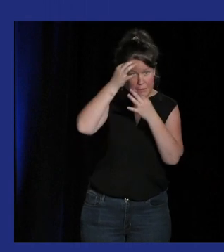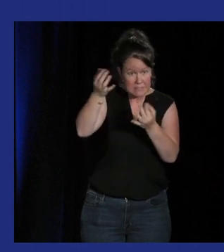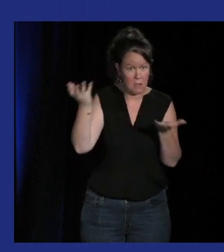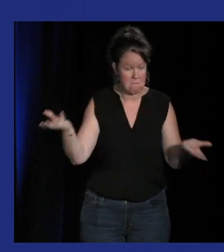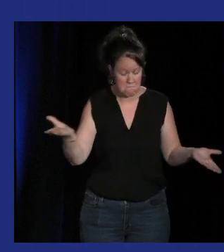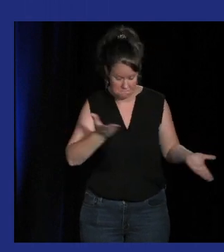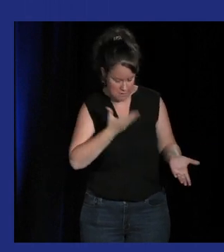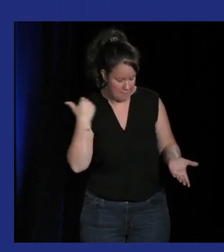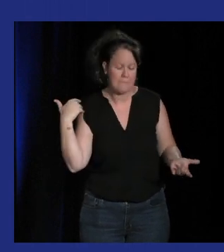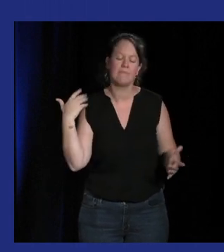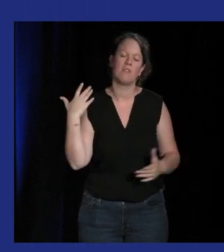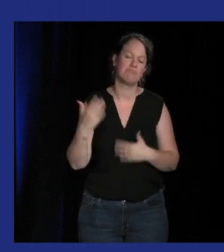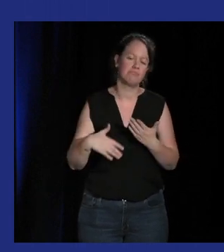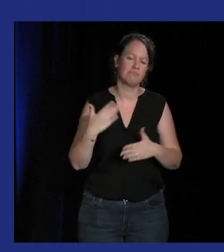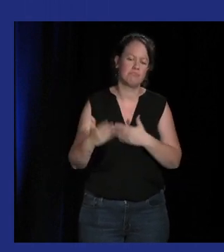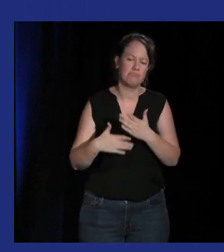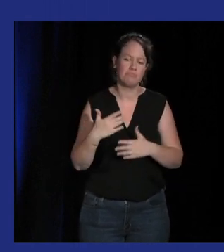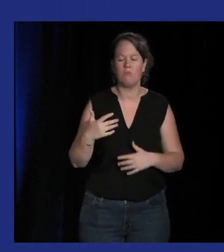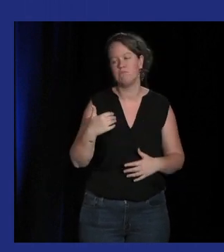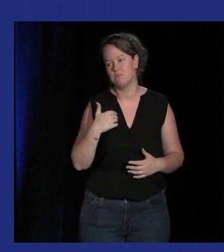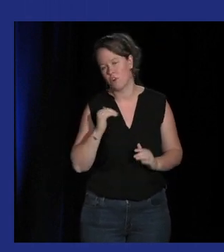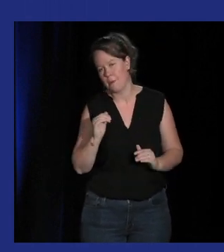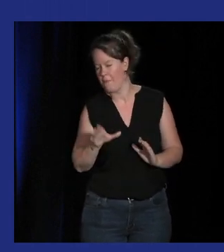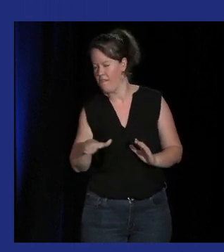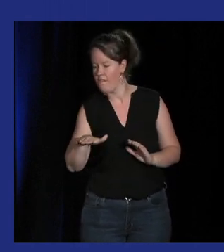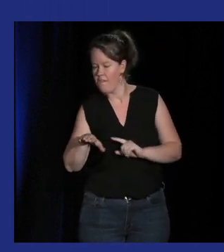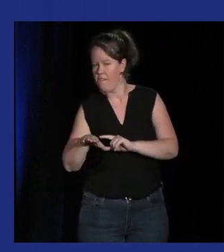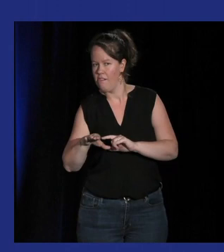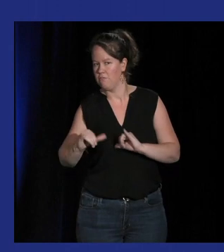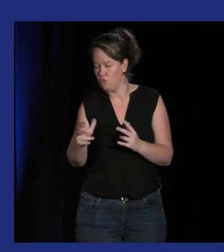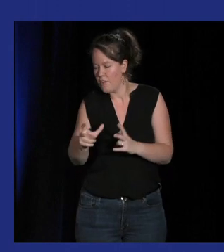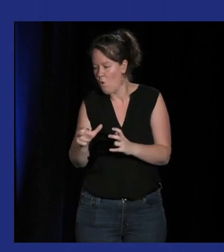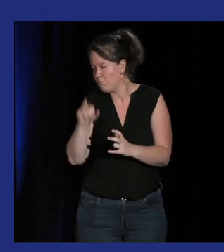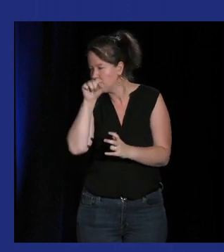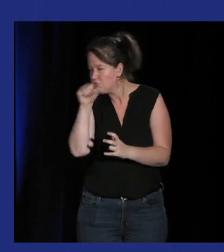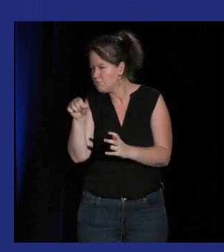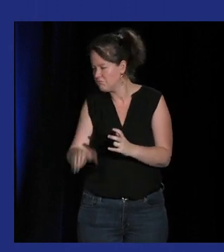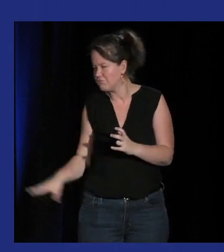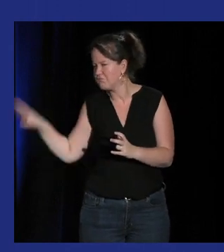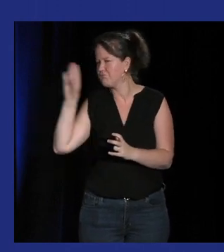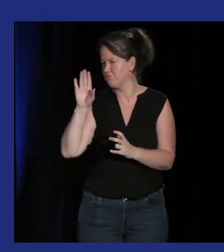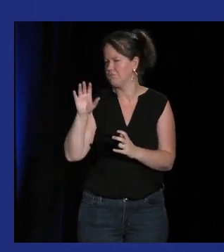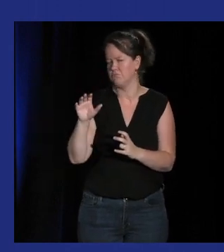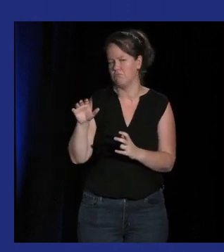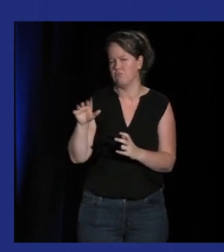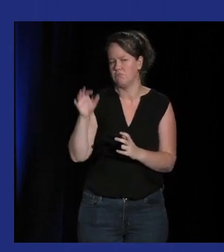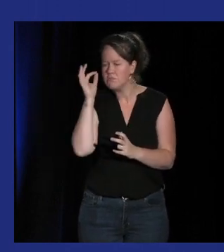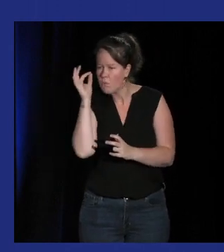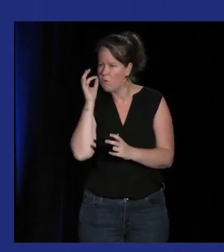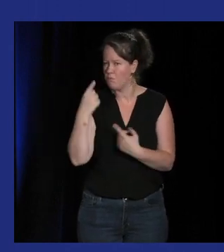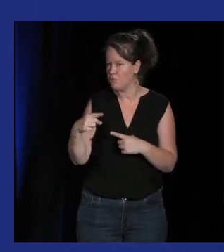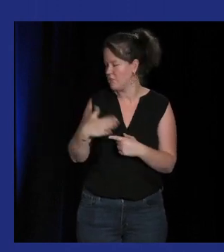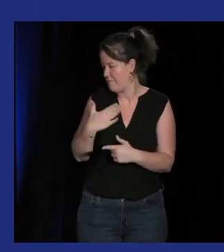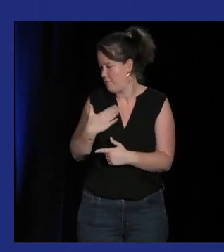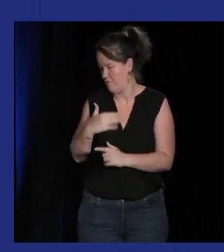souviens en 2000 bon j'ai toujours eu j'ai toujours joué au jeu vidéo depuis longtemps j'avais une affinités avec le son et la musique